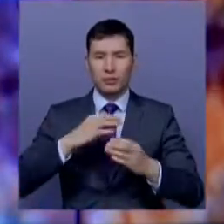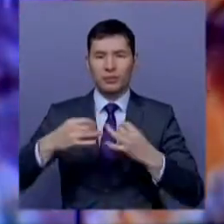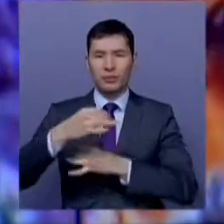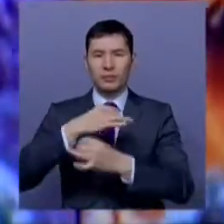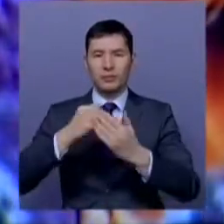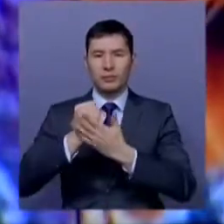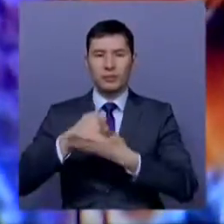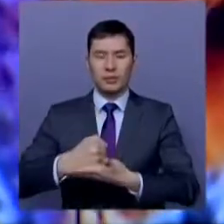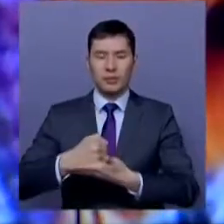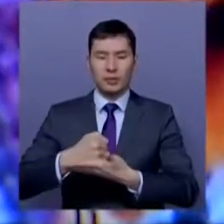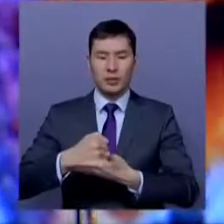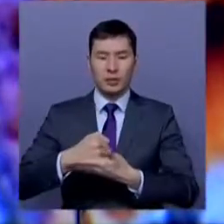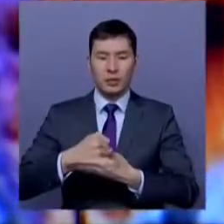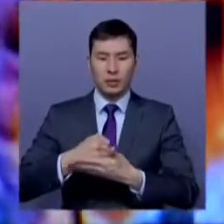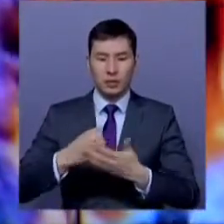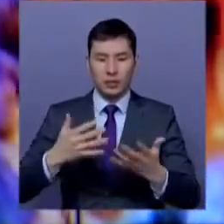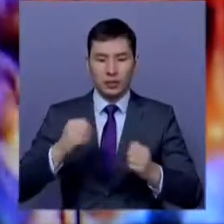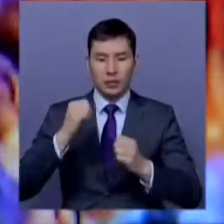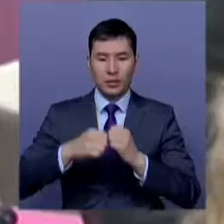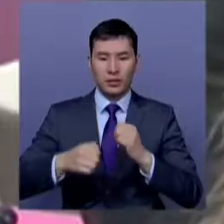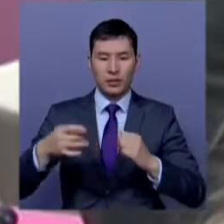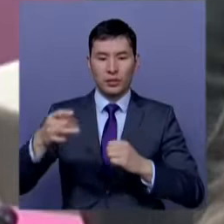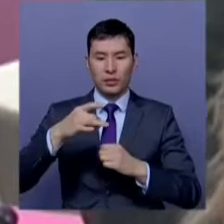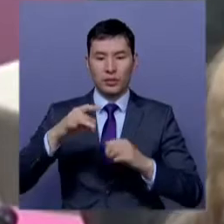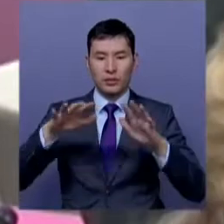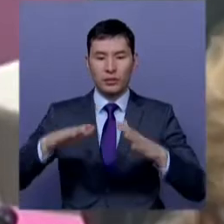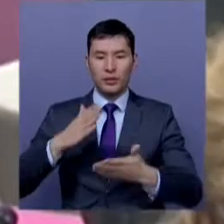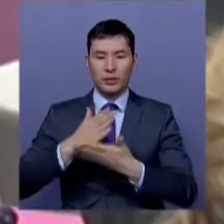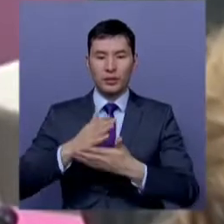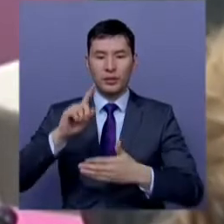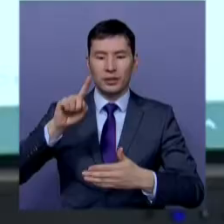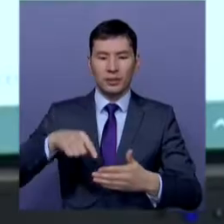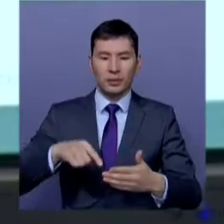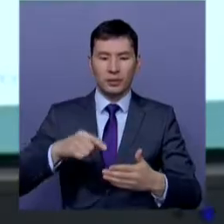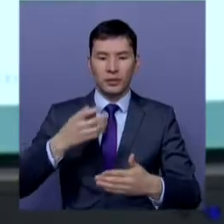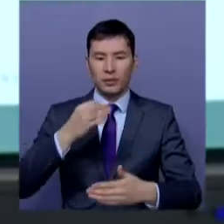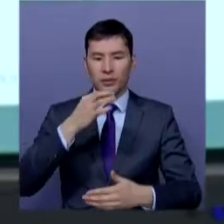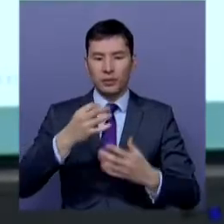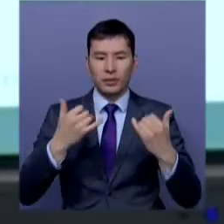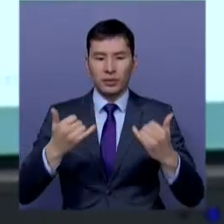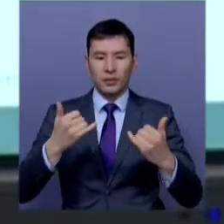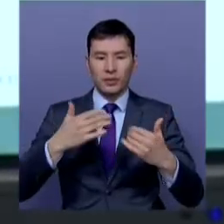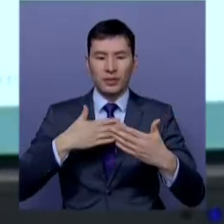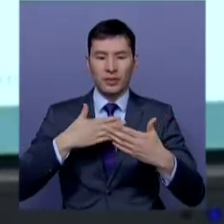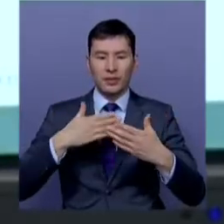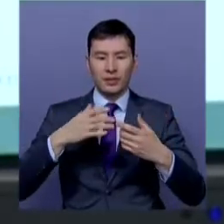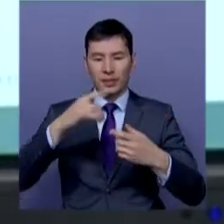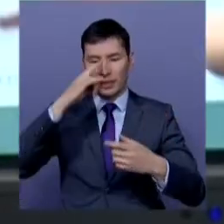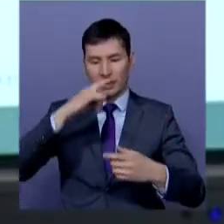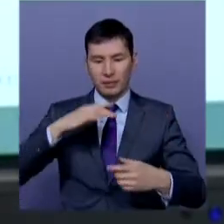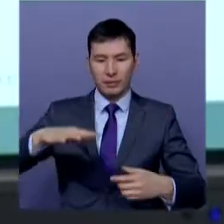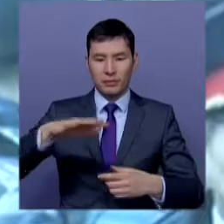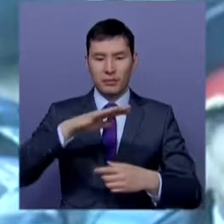мәслихаттардың құзырында болатын. Сол себепті әр аймақ әртүрлі талап ережеге бағынып келді. Айта кетейік, қазір қоғамда Қазақстан Республикасында